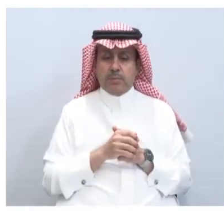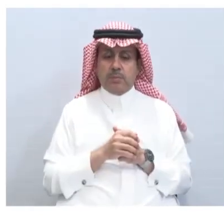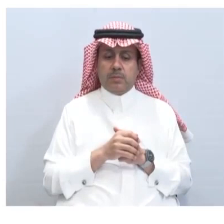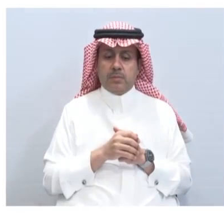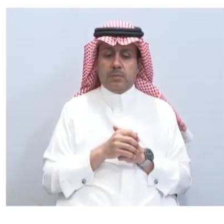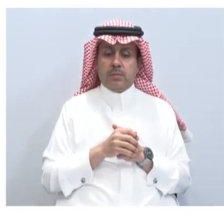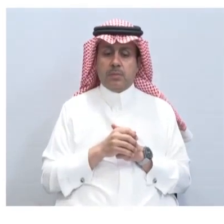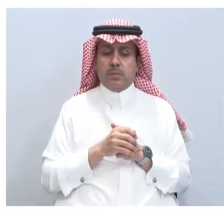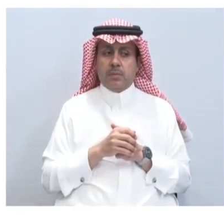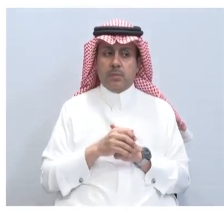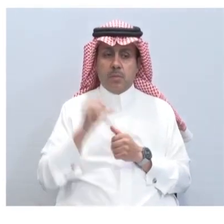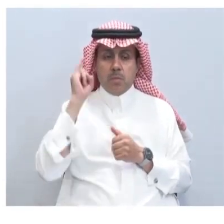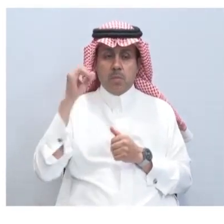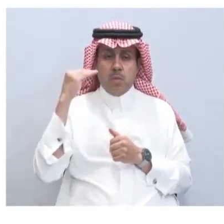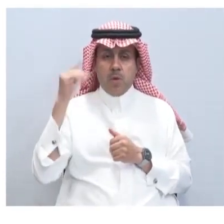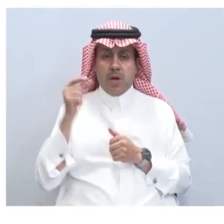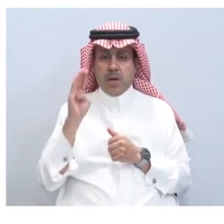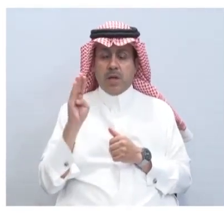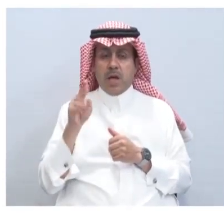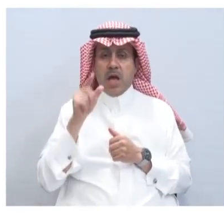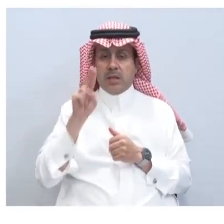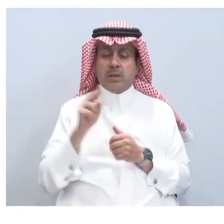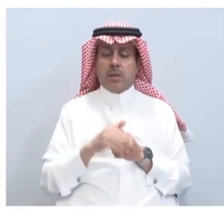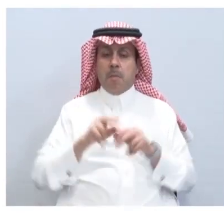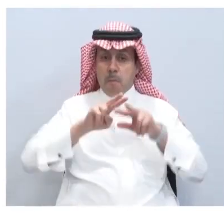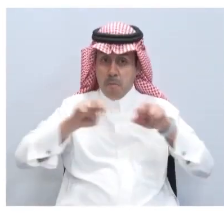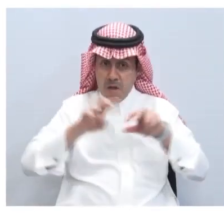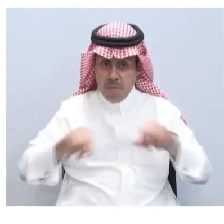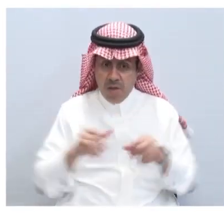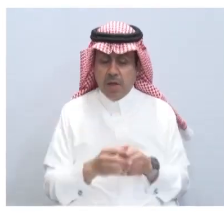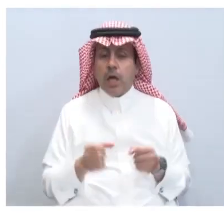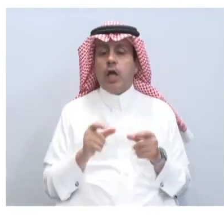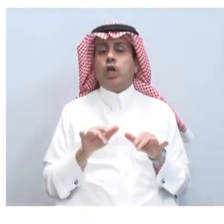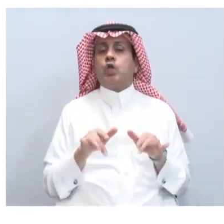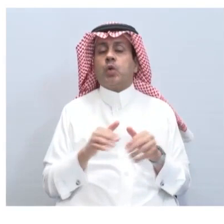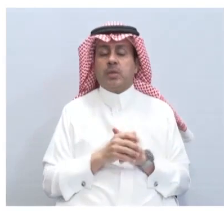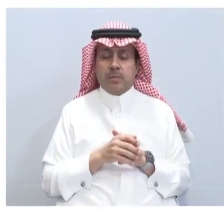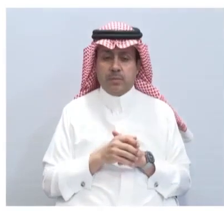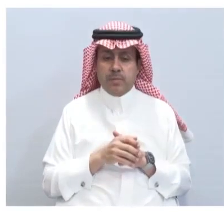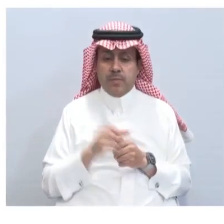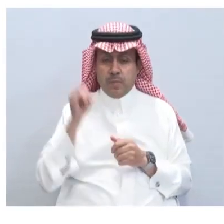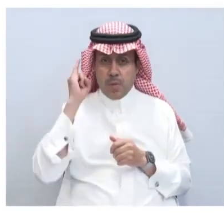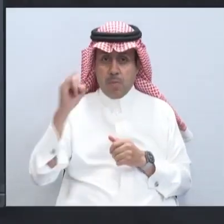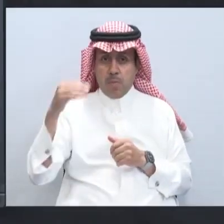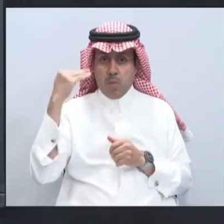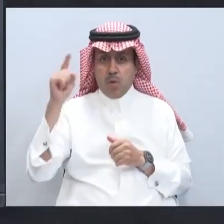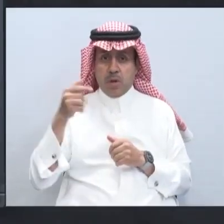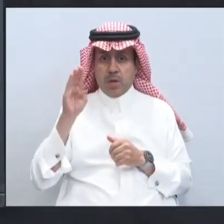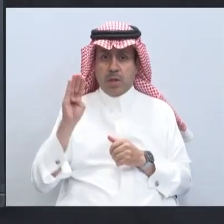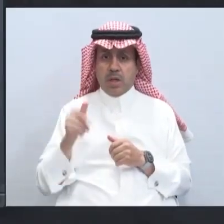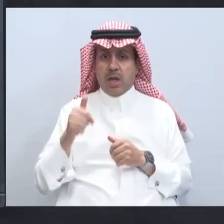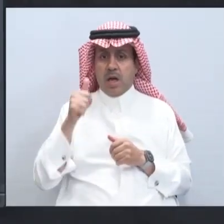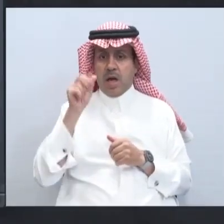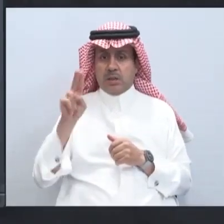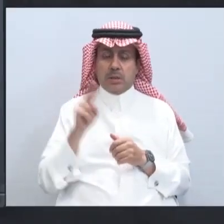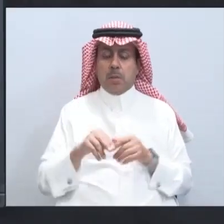ناتي الان الى محركات البحث الكترونيا نوضح ايضا ما هي هذه المحركات التي من